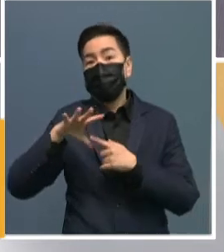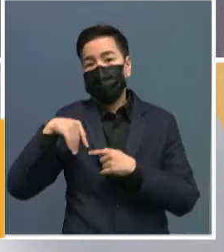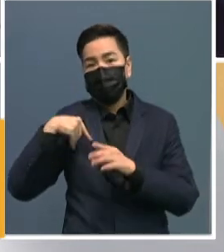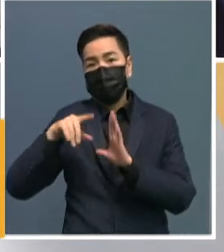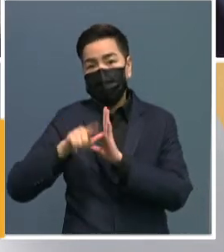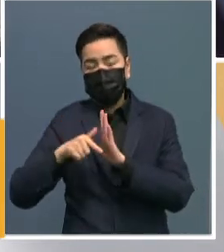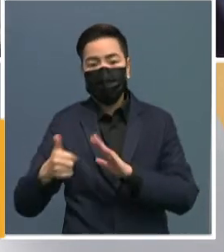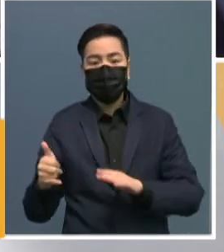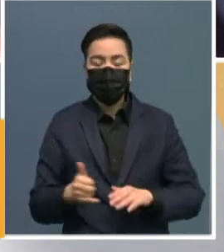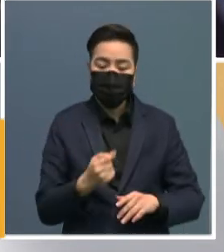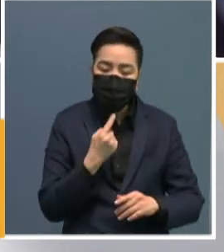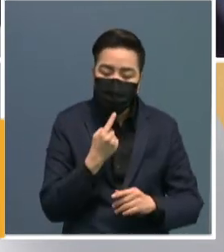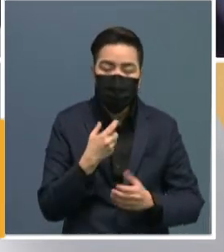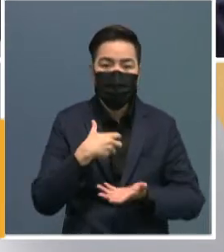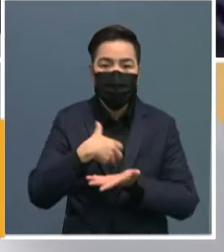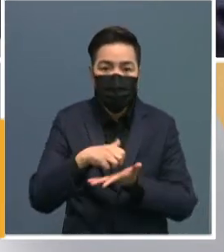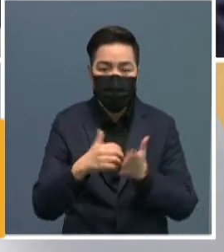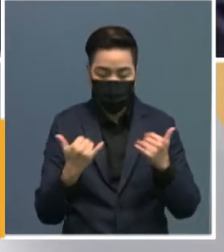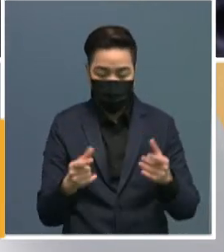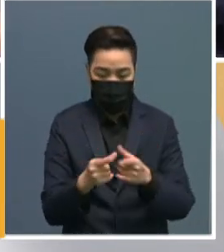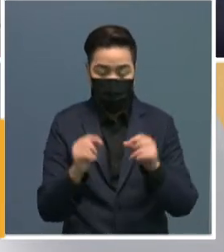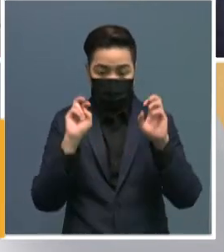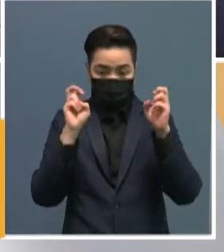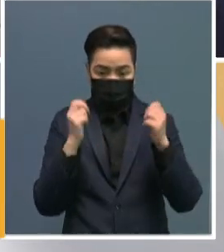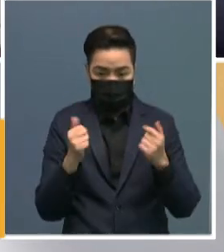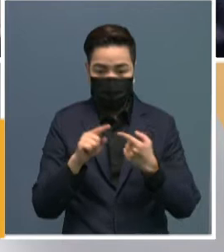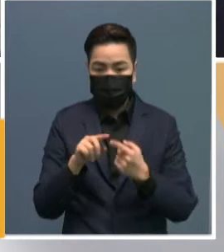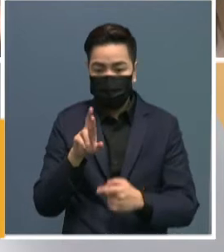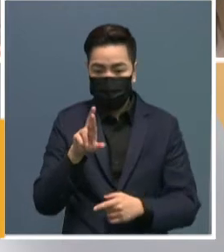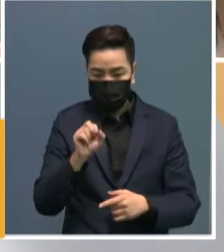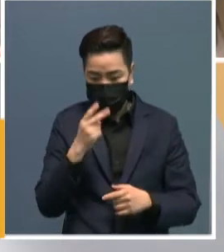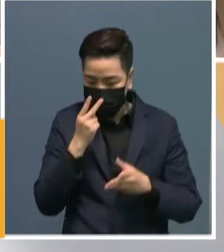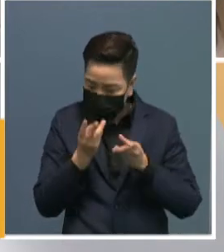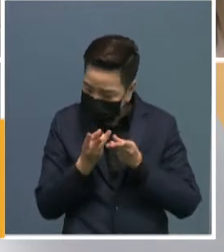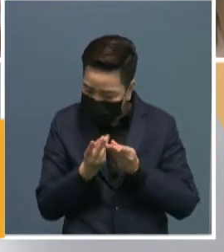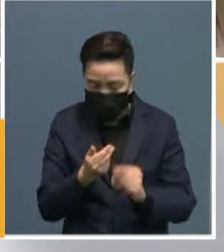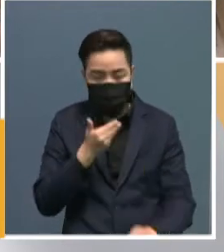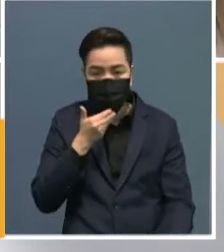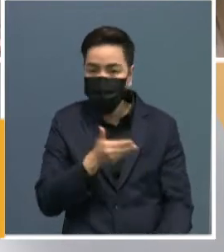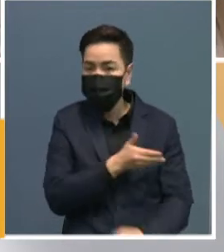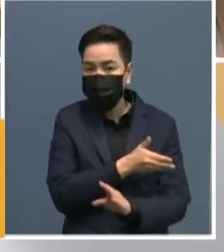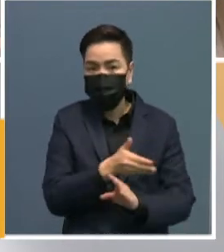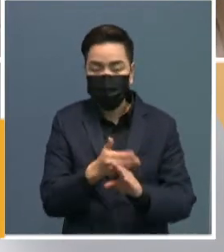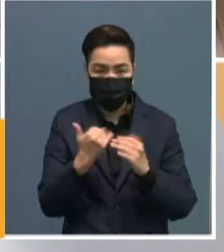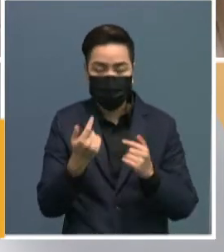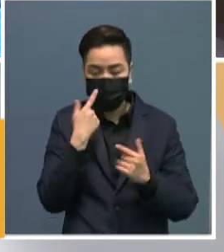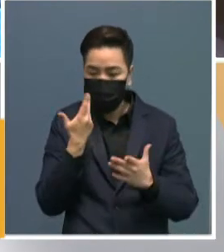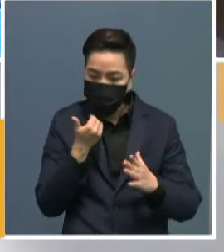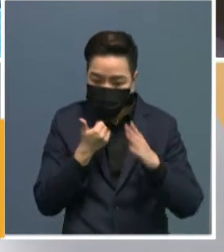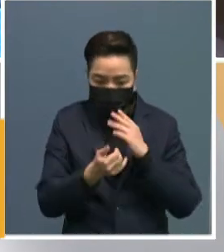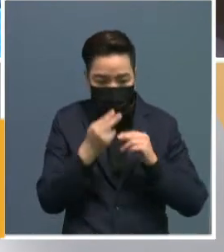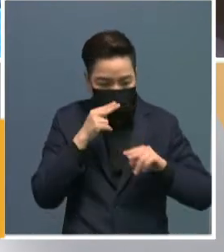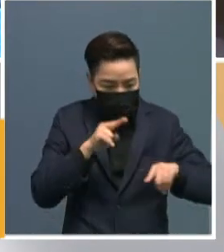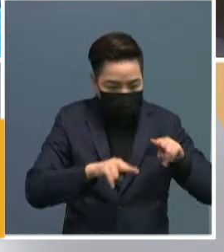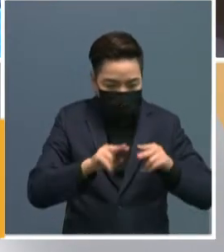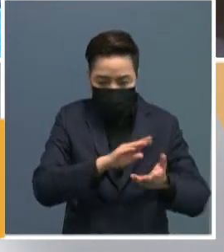แล้วค่ะก็ออกมาระบุว่าจริงๆเรื่องนี้รัฐสภาเข้มงวดกันมาตลอดนะคะมีการที่จะเดินทางลงไป